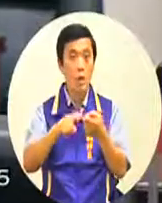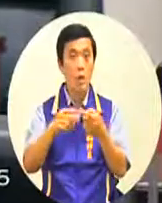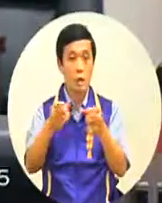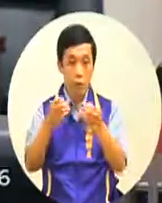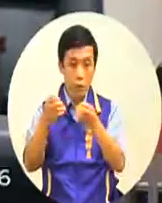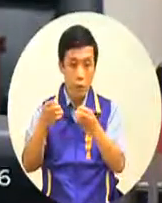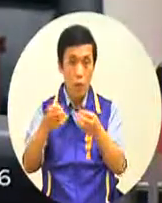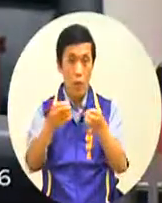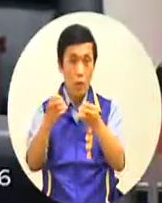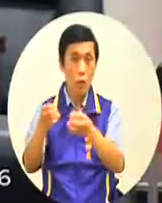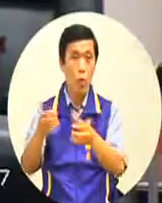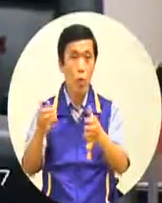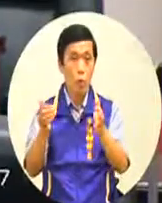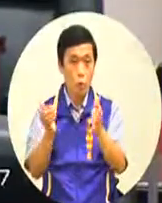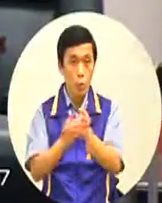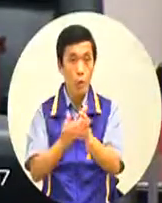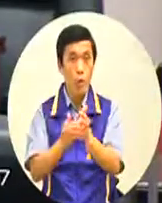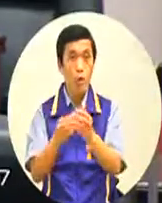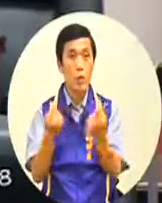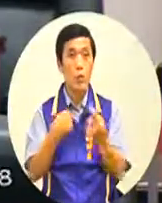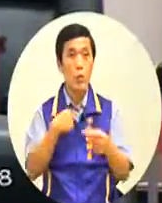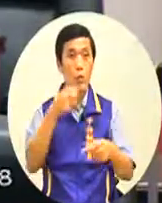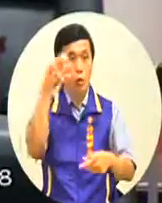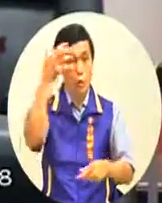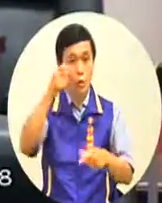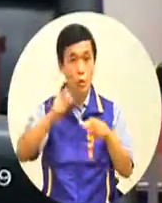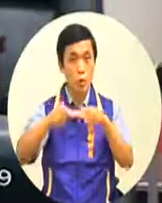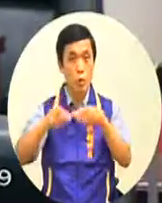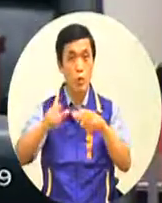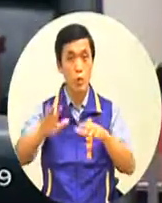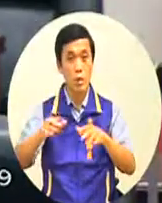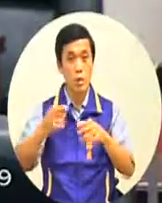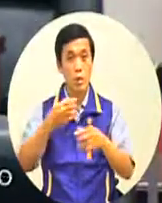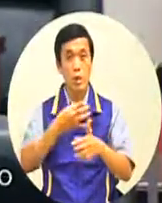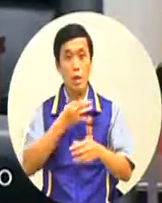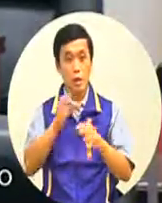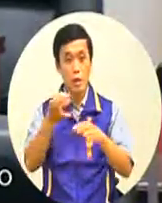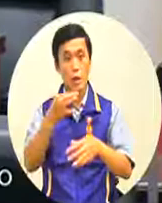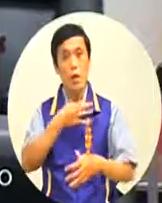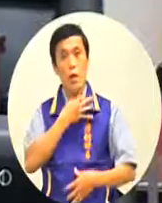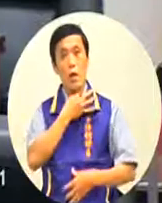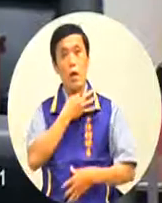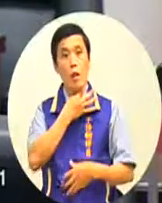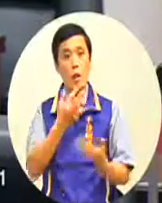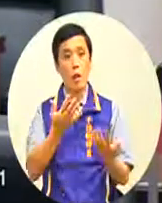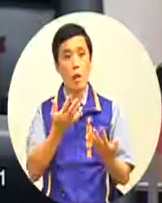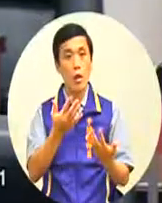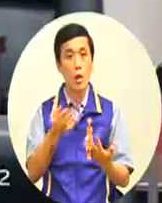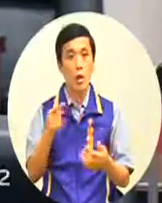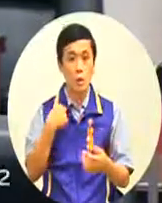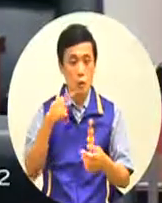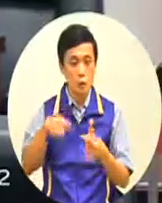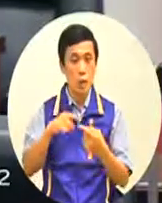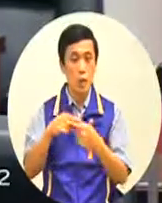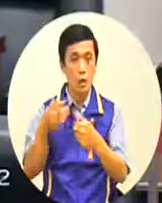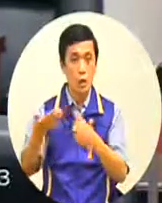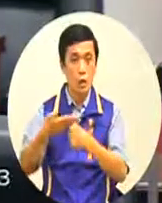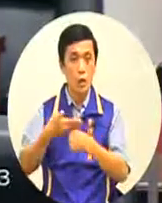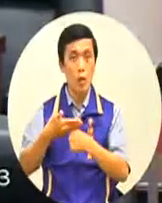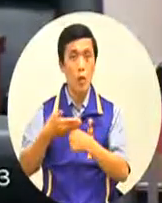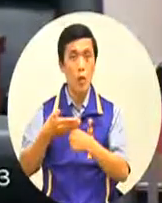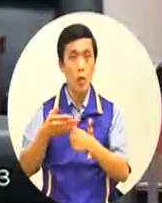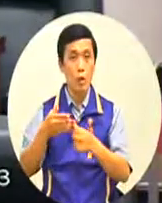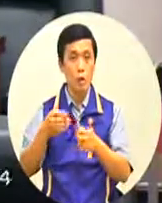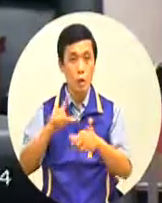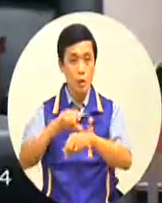协调了，我比如我业者，我都真咧艰苦啊，我业者嘛有犯冲刺，等协调好，